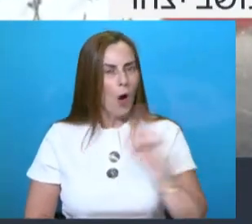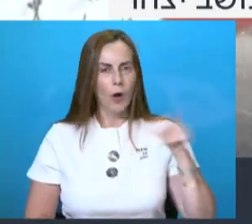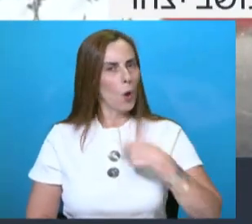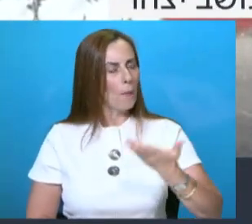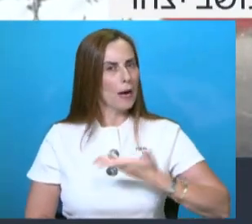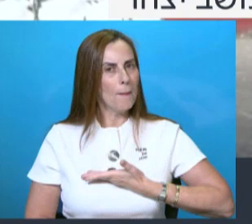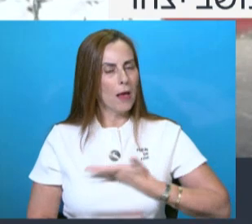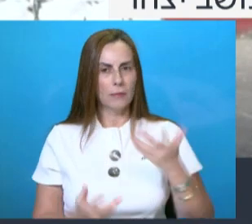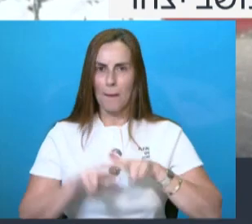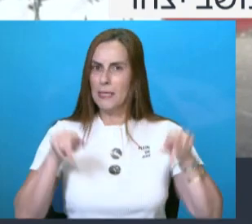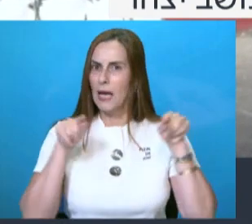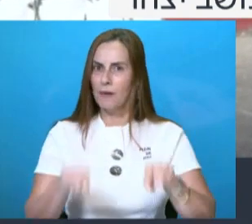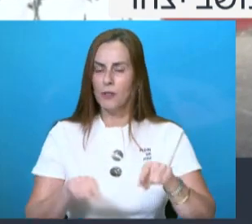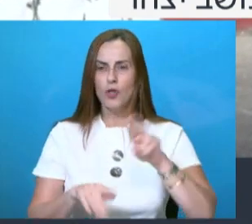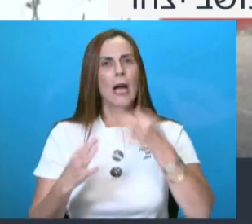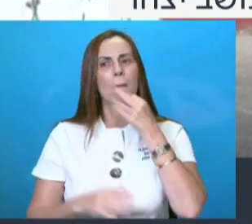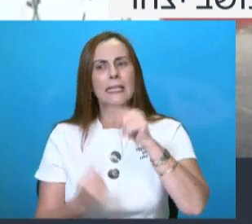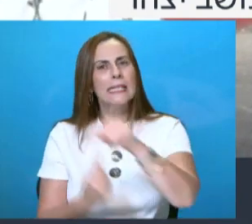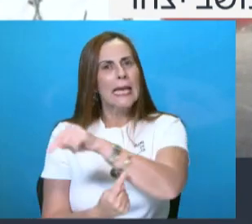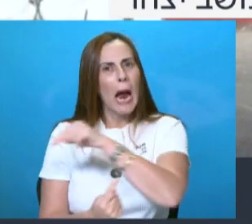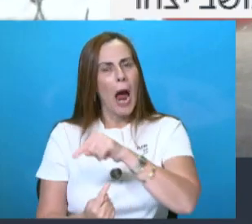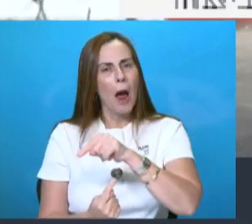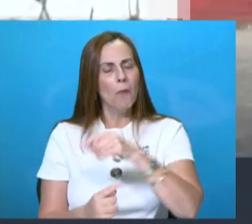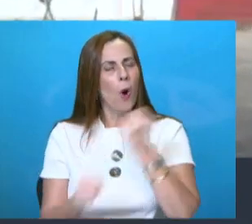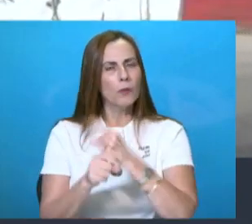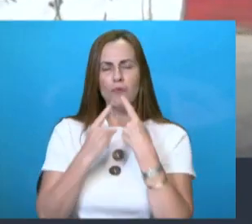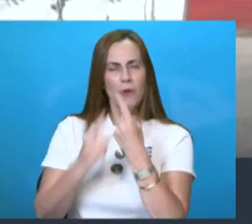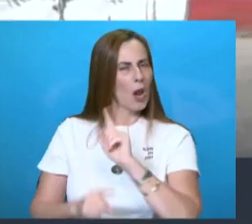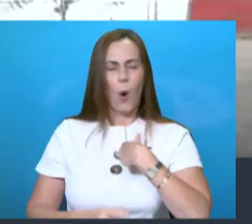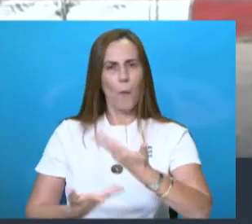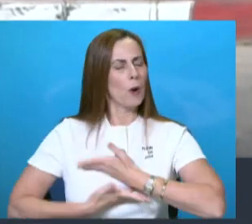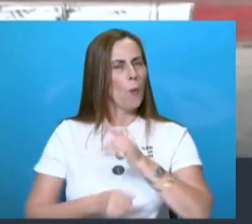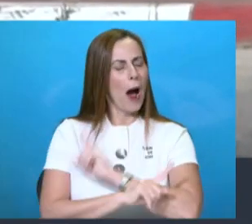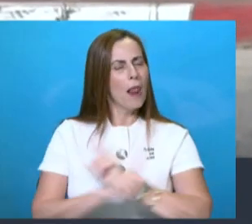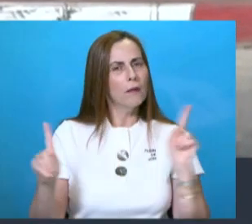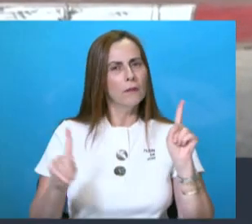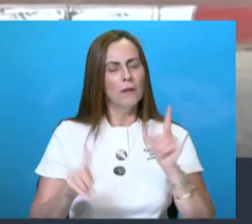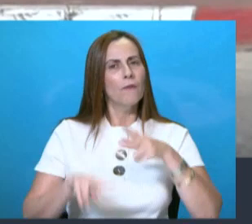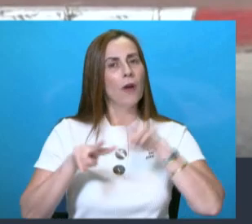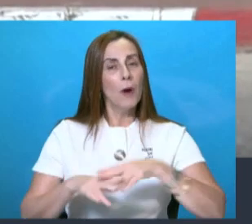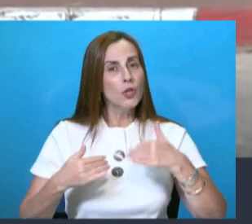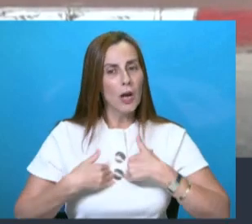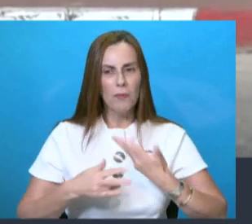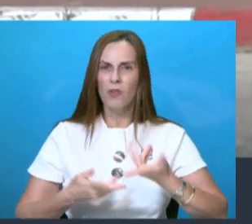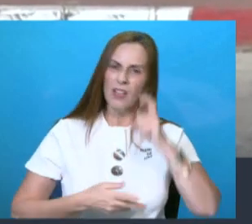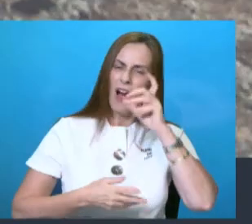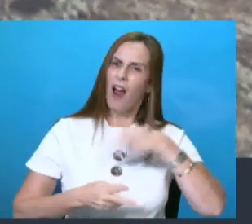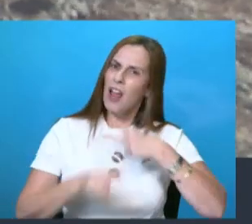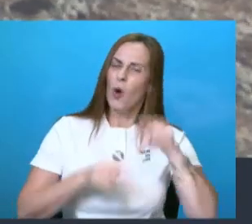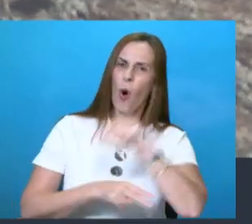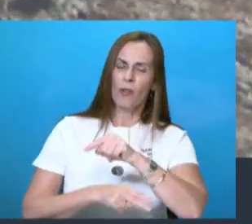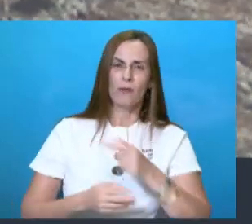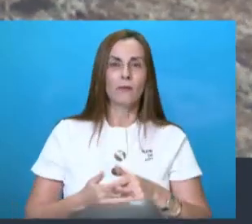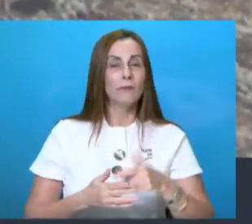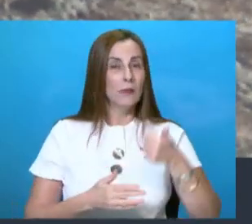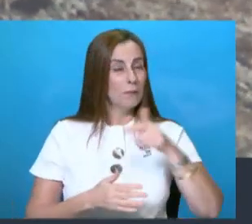את המציאות הזאת שכמה נערים ביישוב ועושים ככל העולה על רוחם, ומשאירים לנו את כל הלכלוך לנקות אחר כך.